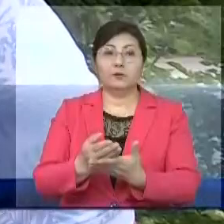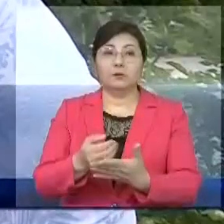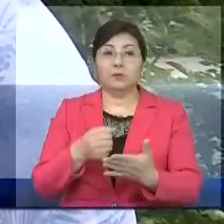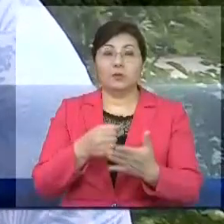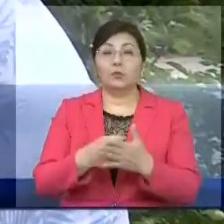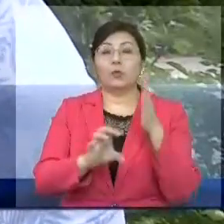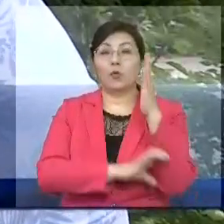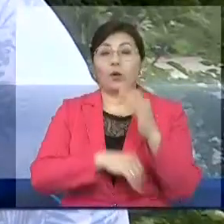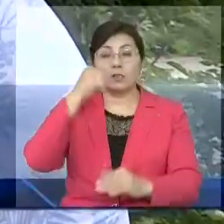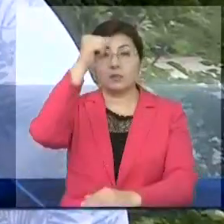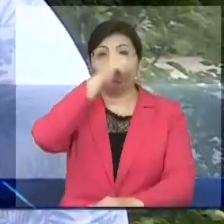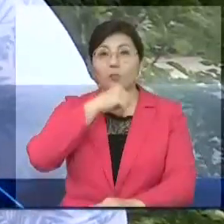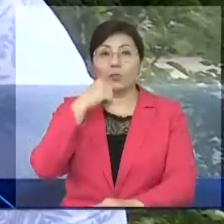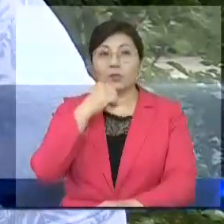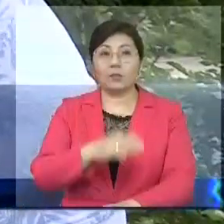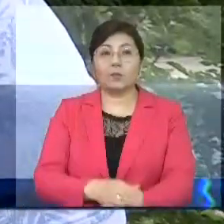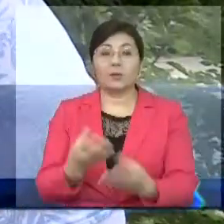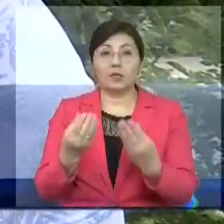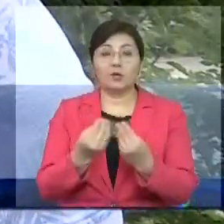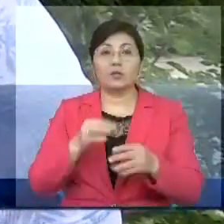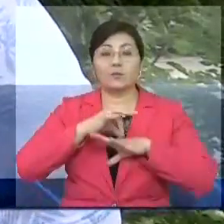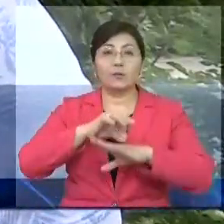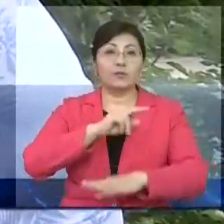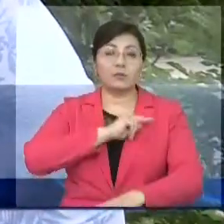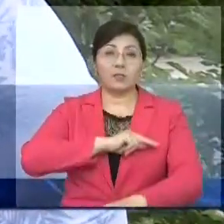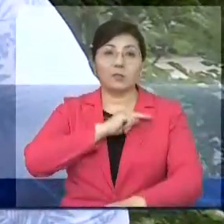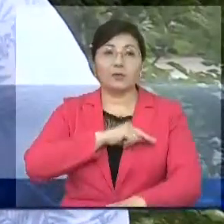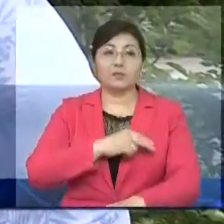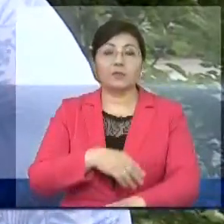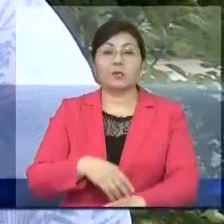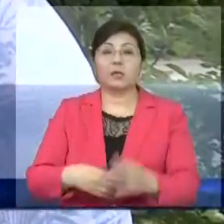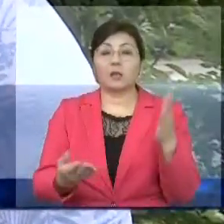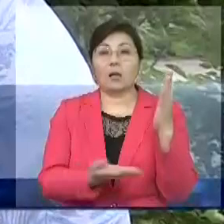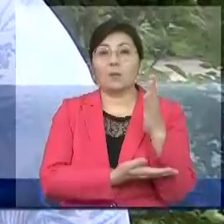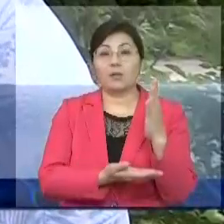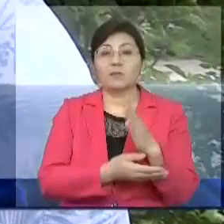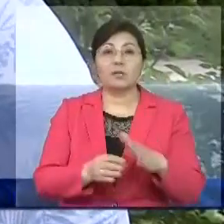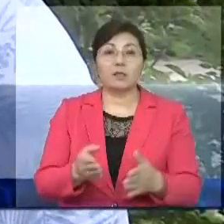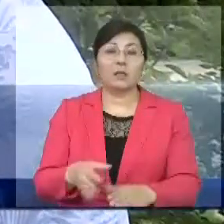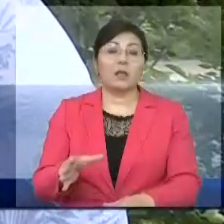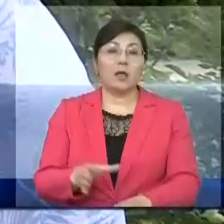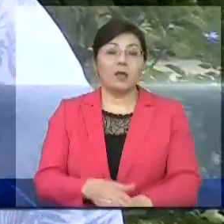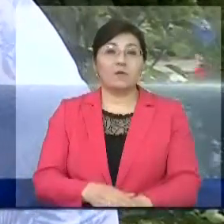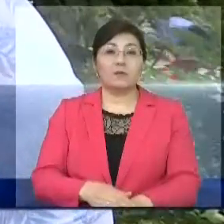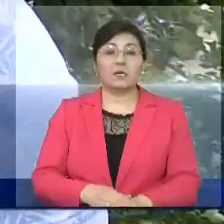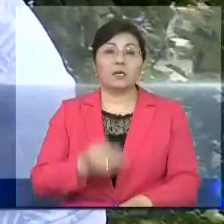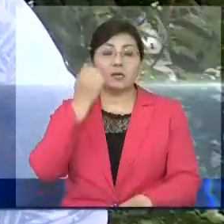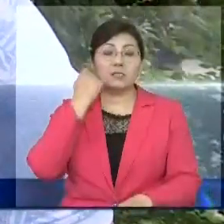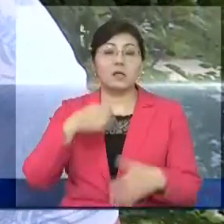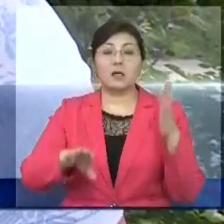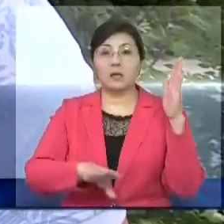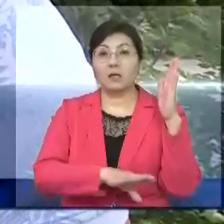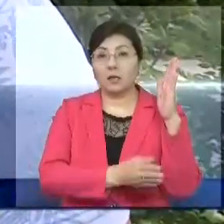года. А также ведутся работы по обрезке аварийных и сухостойных деревьев по территории